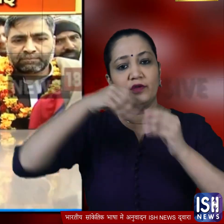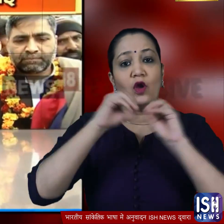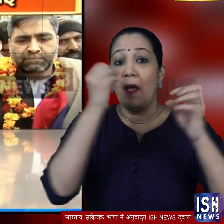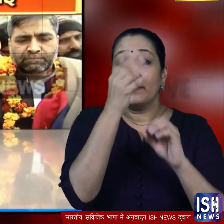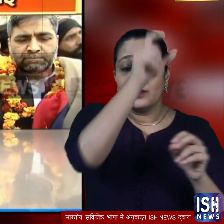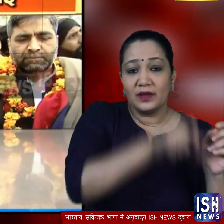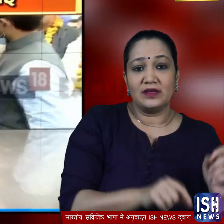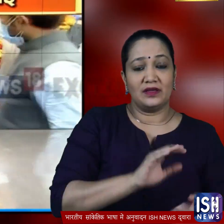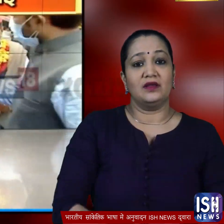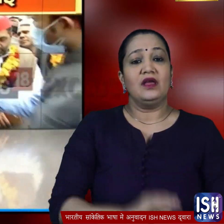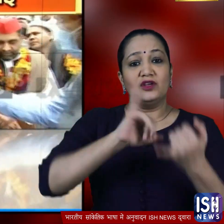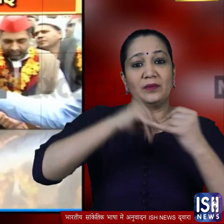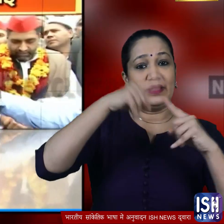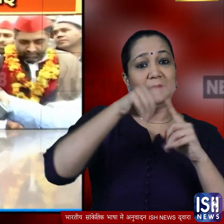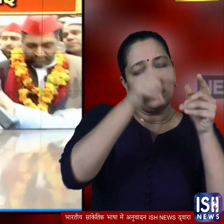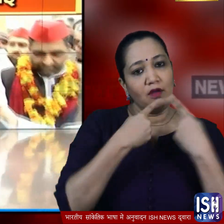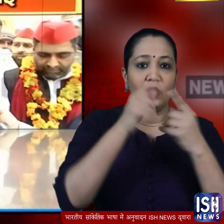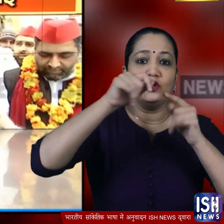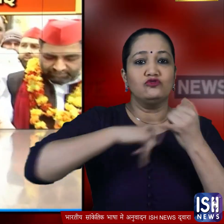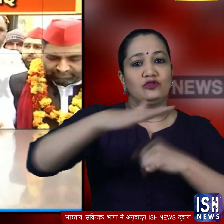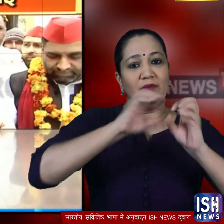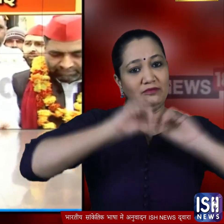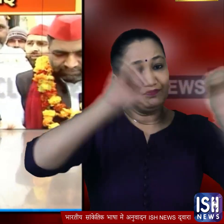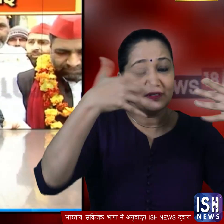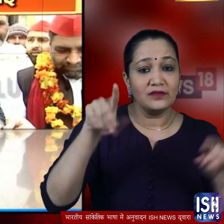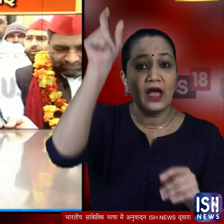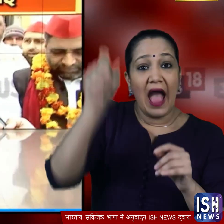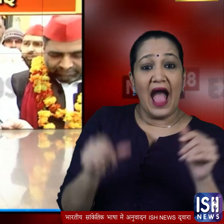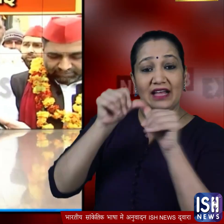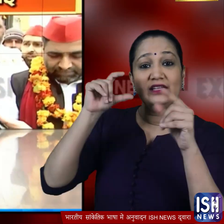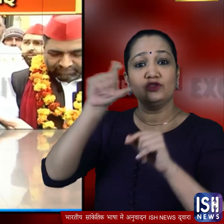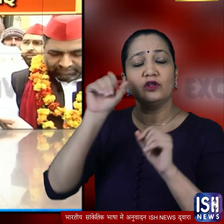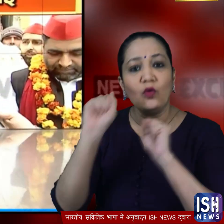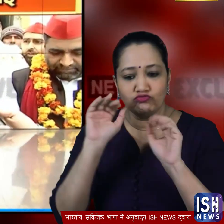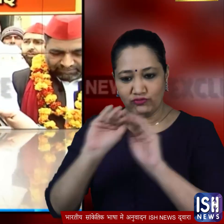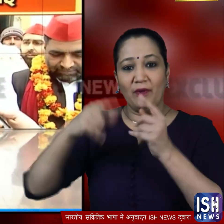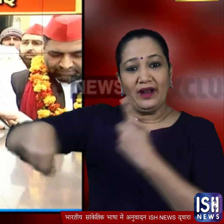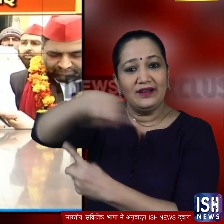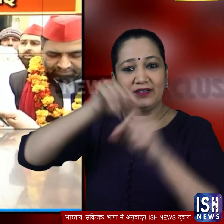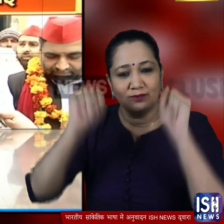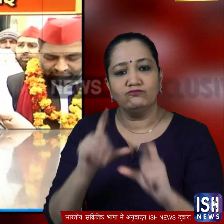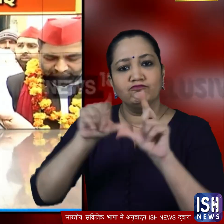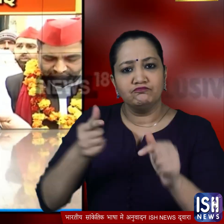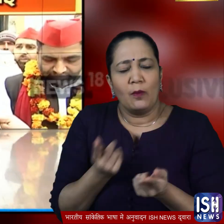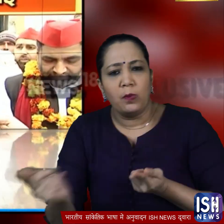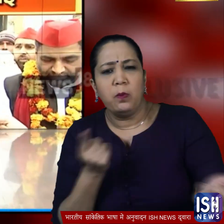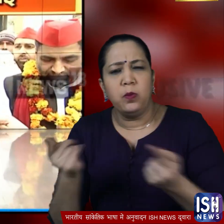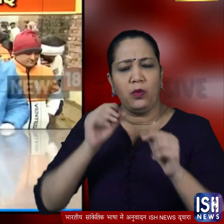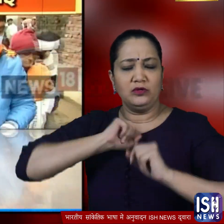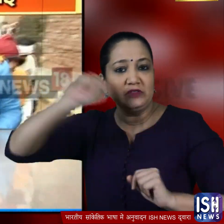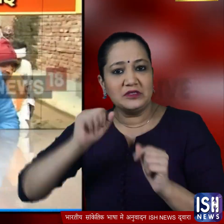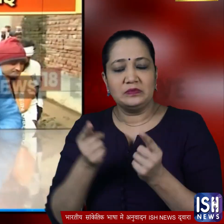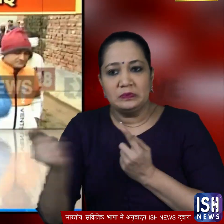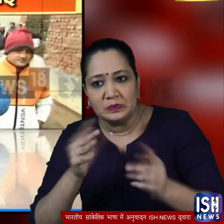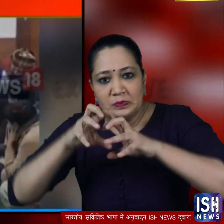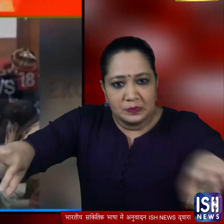वीडियो बीजेपी नेता शलभ मणि त्रिपाठी ने सोशल मीडिया पर शेयर किया था, जिसमें आदिल चौधरी अपने समर्थकों से बातचीत के दौरान भड़काऊ भाषण देते